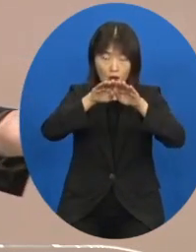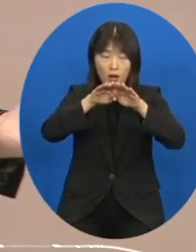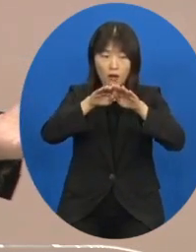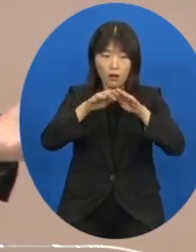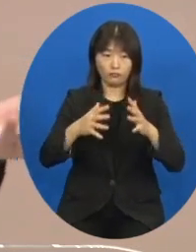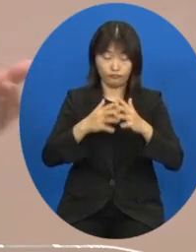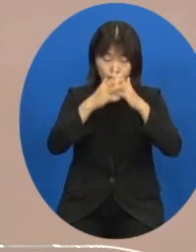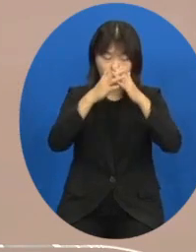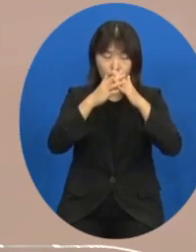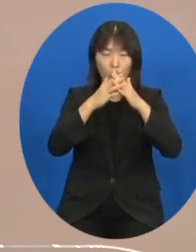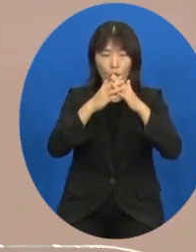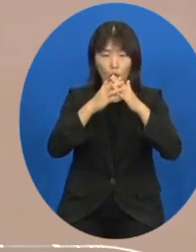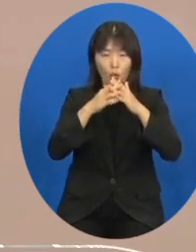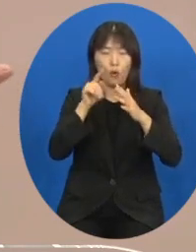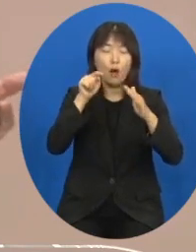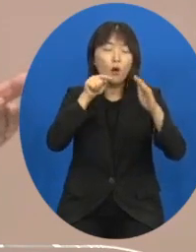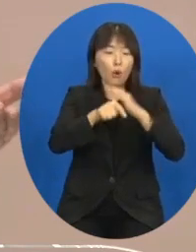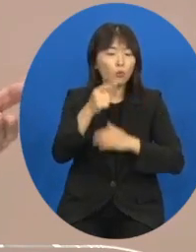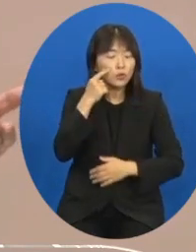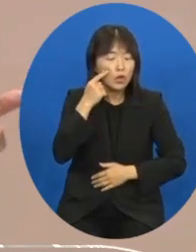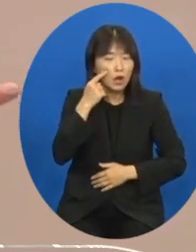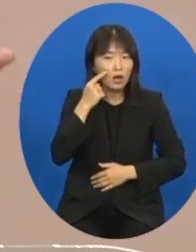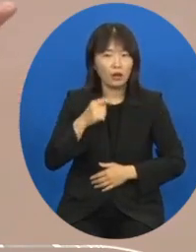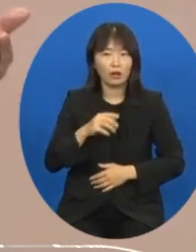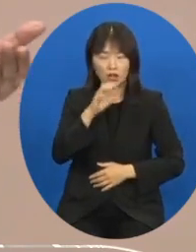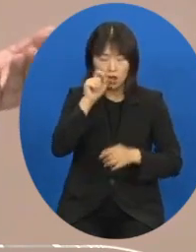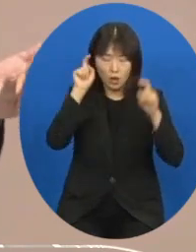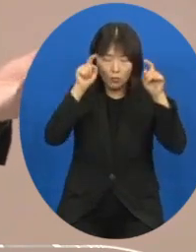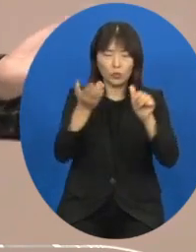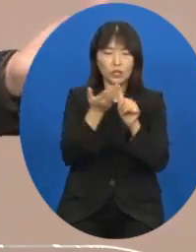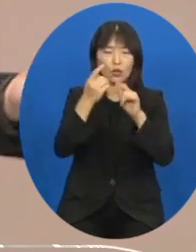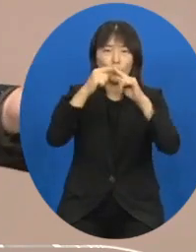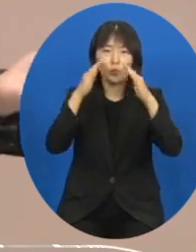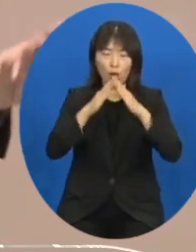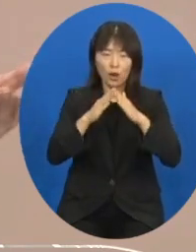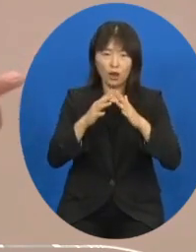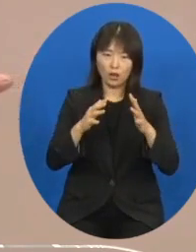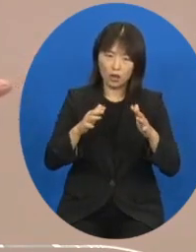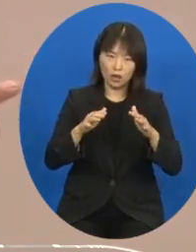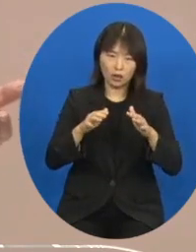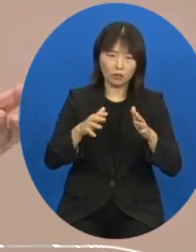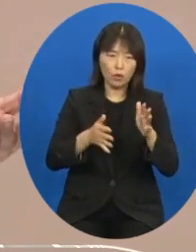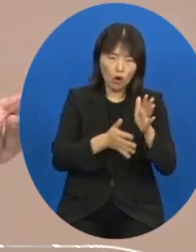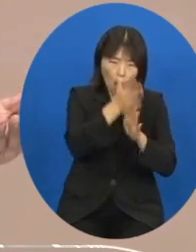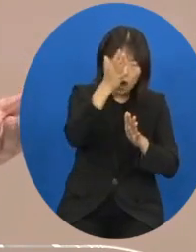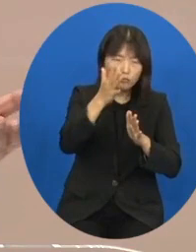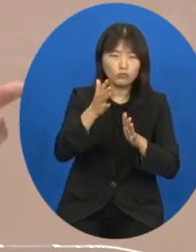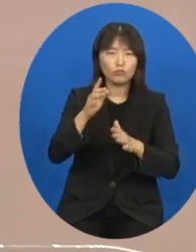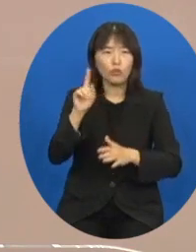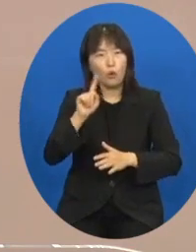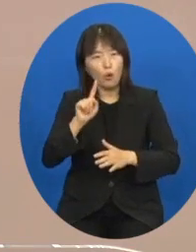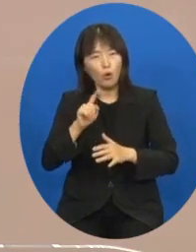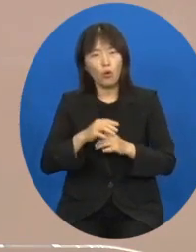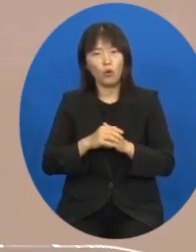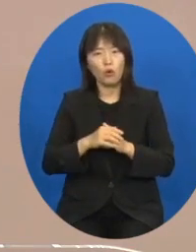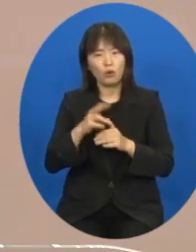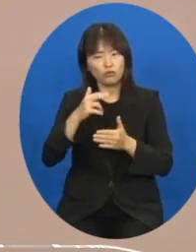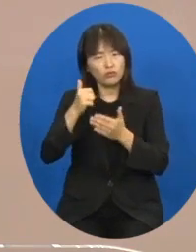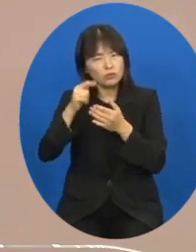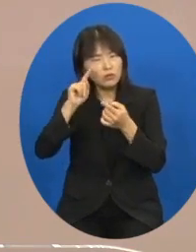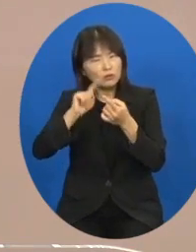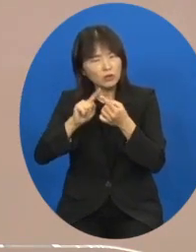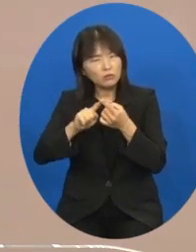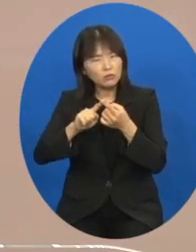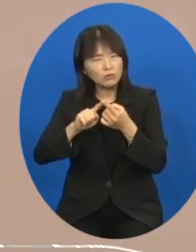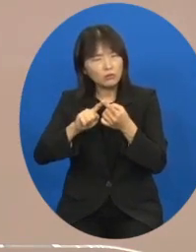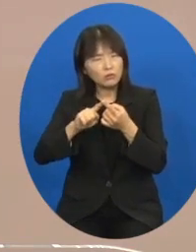가보자. 도대체 선한 목자 교회 이 건물이나 시설은 어떠냐? 주님은 그것에